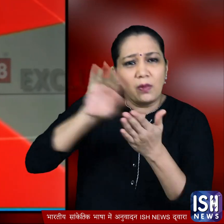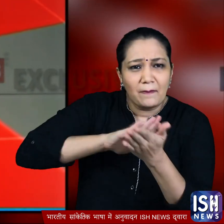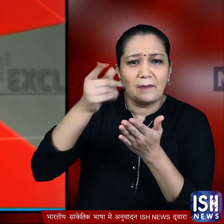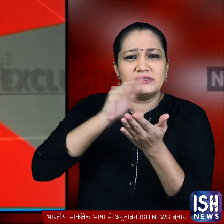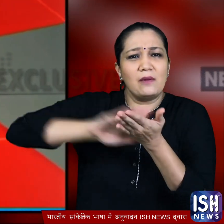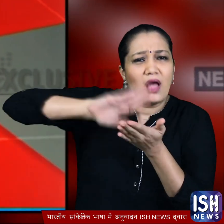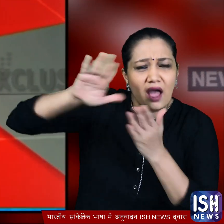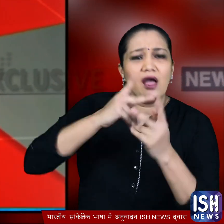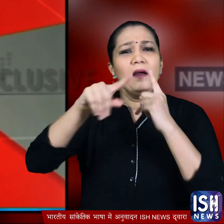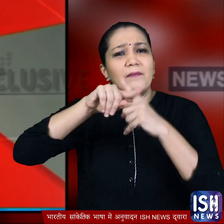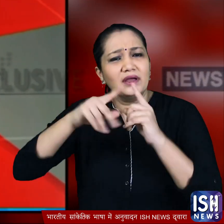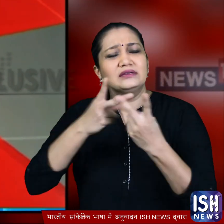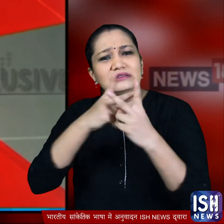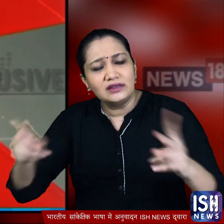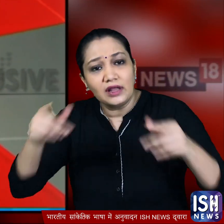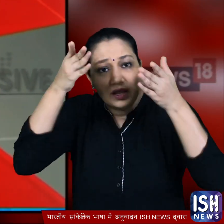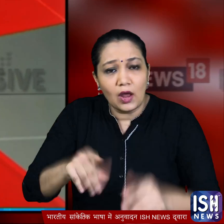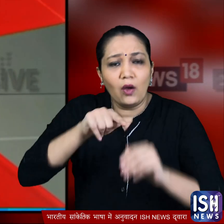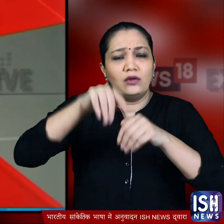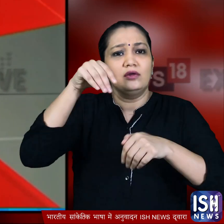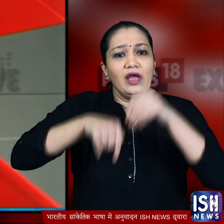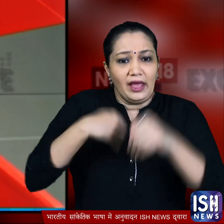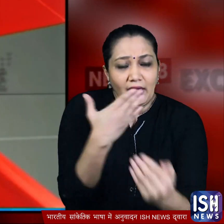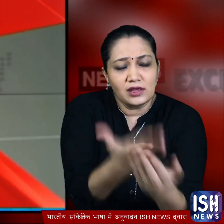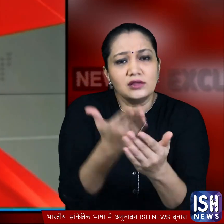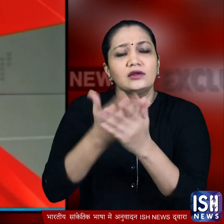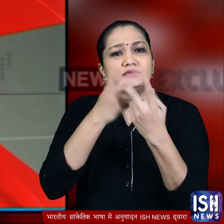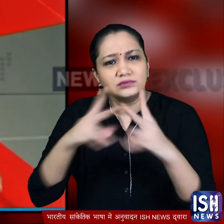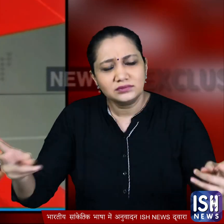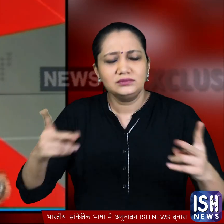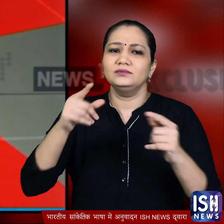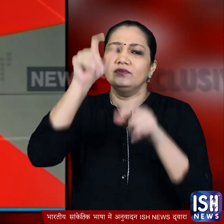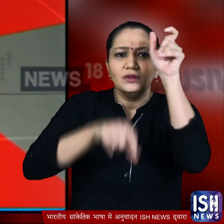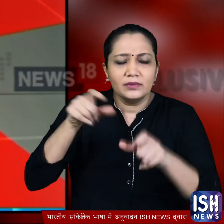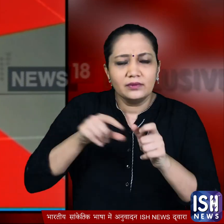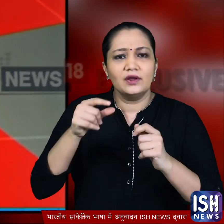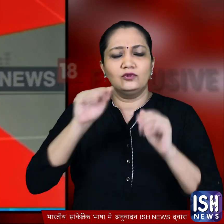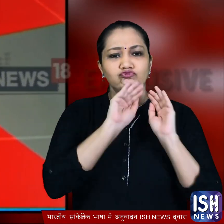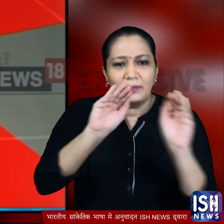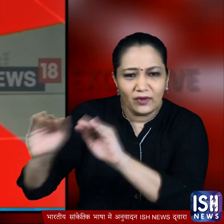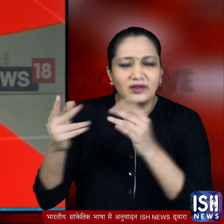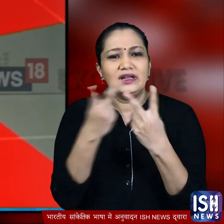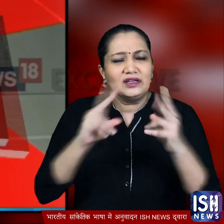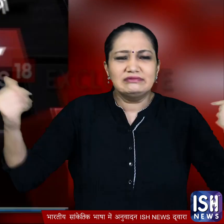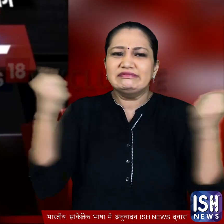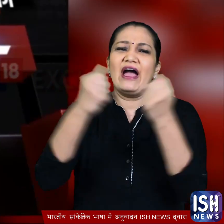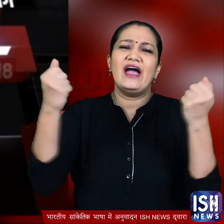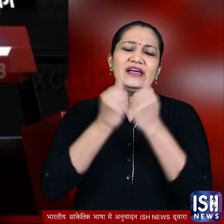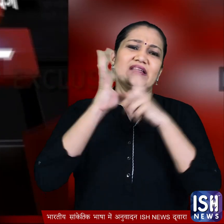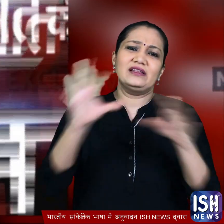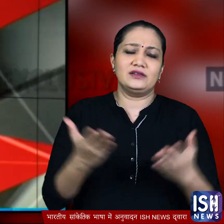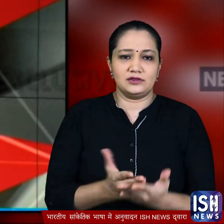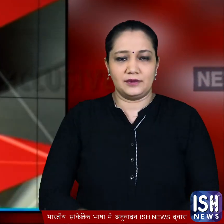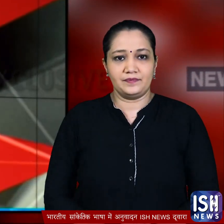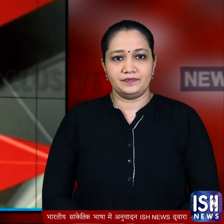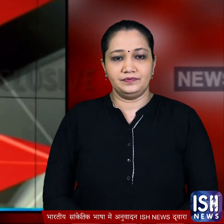पैसे लुटाने की घटनाएं तो हम पहले ही देख चुके हैं, और अब नामांकन की बारी आई तो ब्लॉक प्रमुख पद के दावेदारों और उनके समर्थकों में खुली जंग छिड़